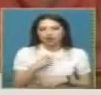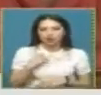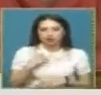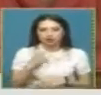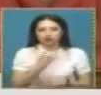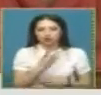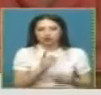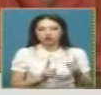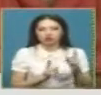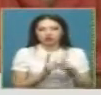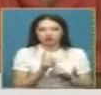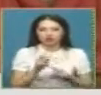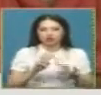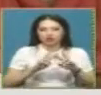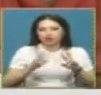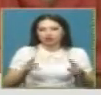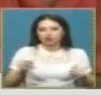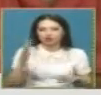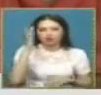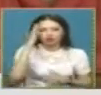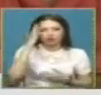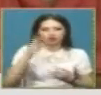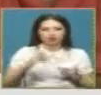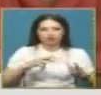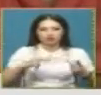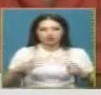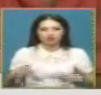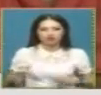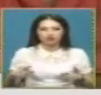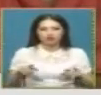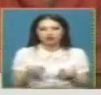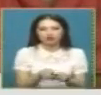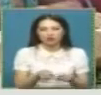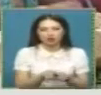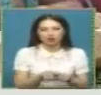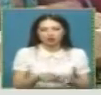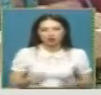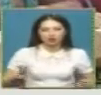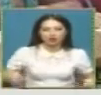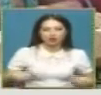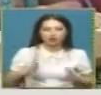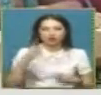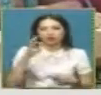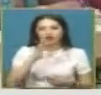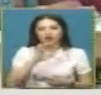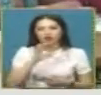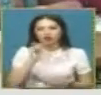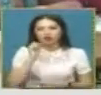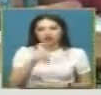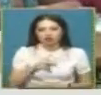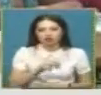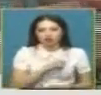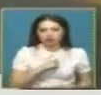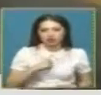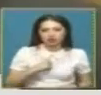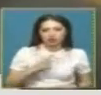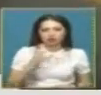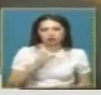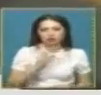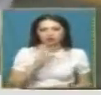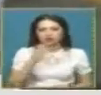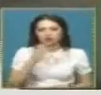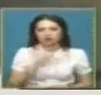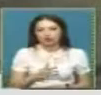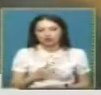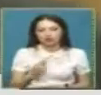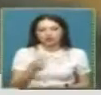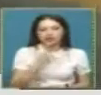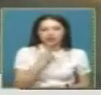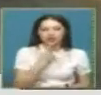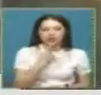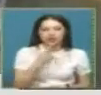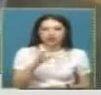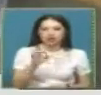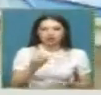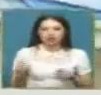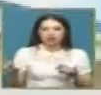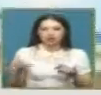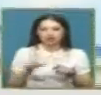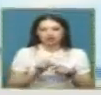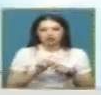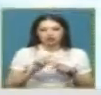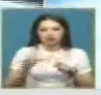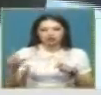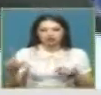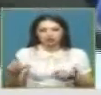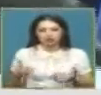ұлттық болмысымызды қалыптастырып, оны одан әрмен дамытуда тілдің атқарар рөлі айқын. Жиында тіл жанашырлары да сөз алып,